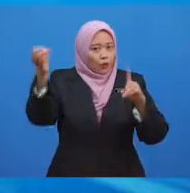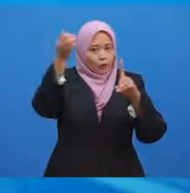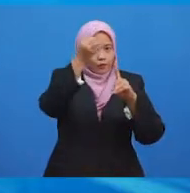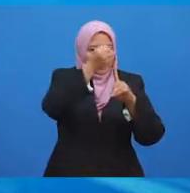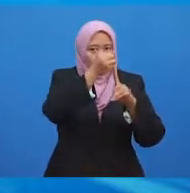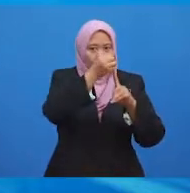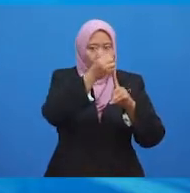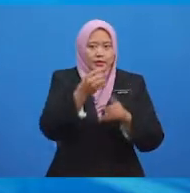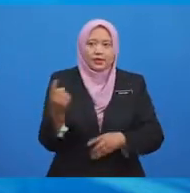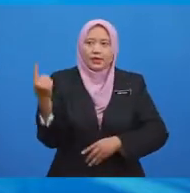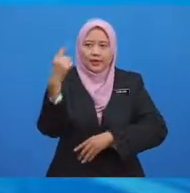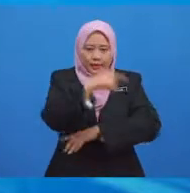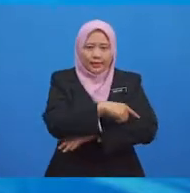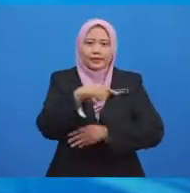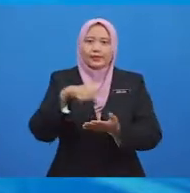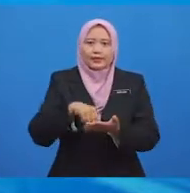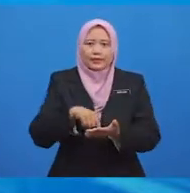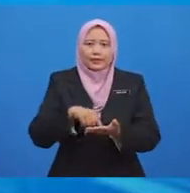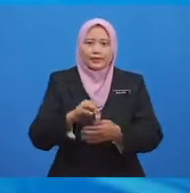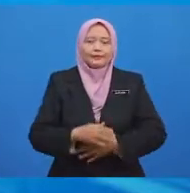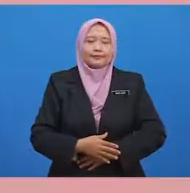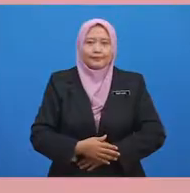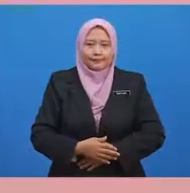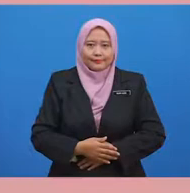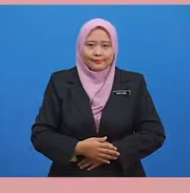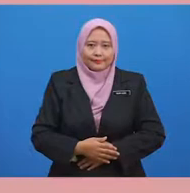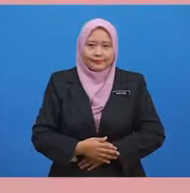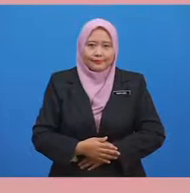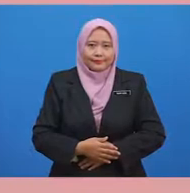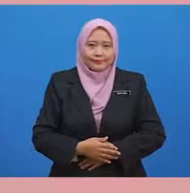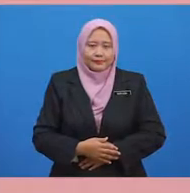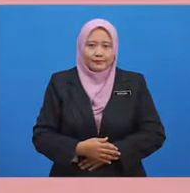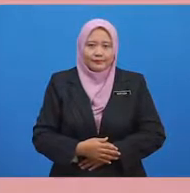perlu dikuasai oleh murid-murid pada hari ini.